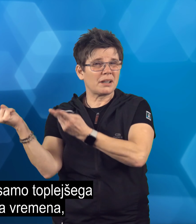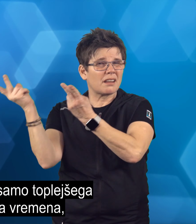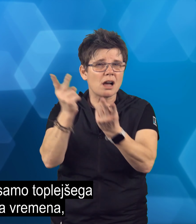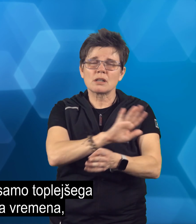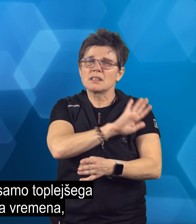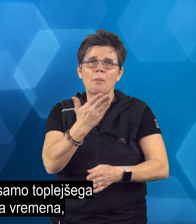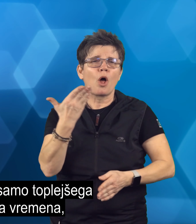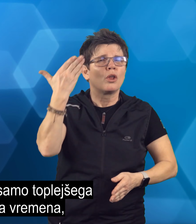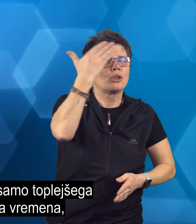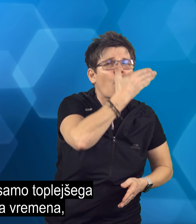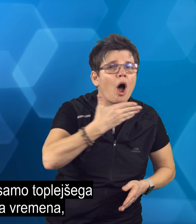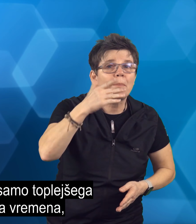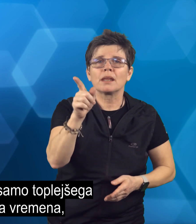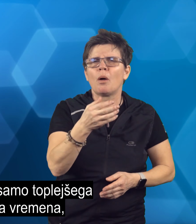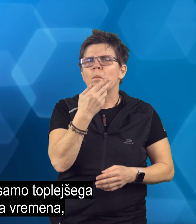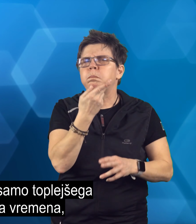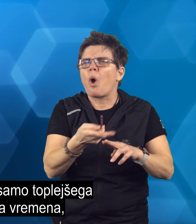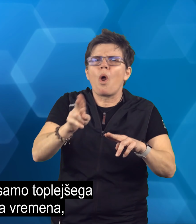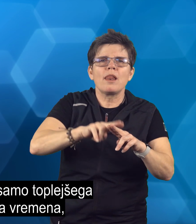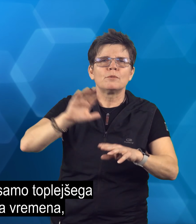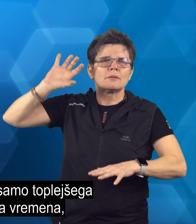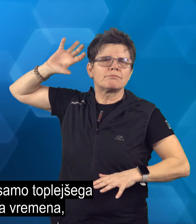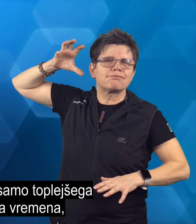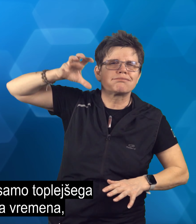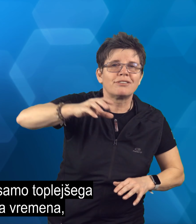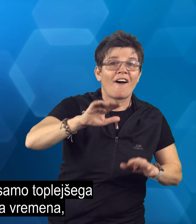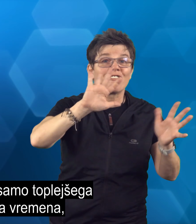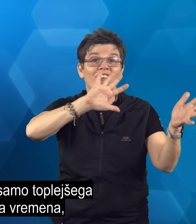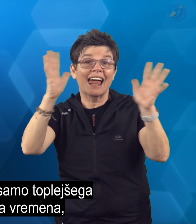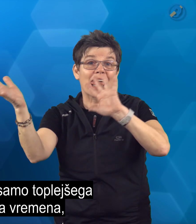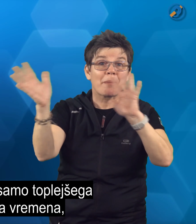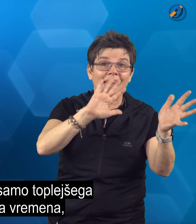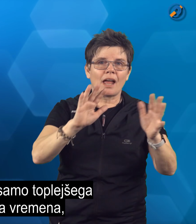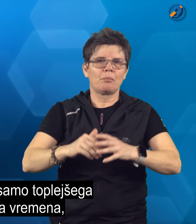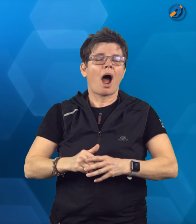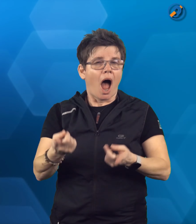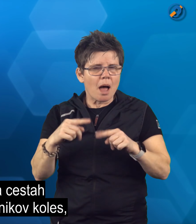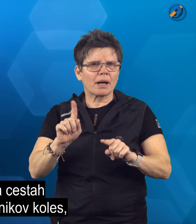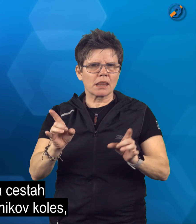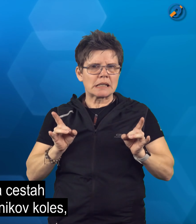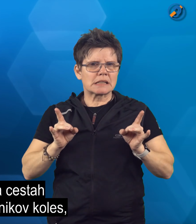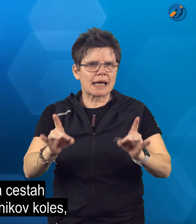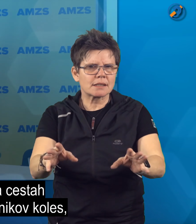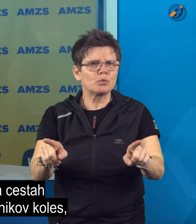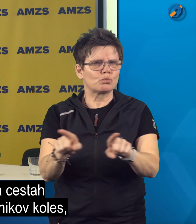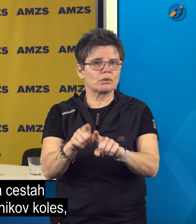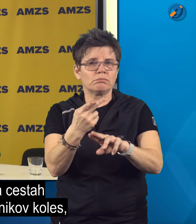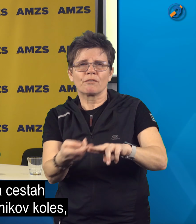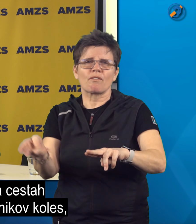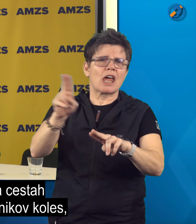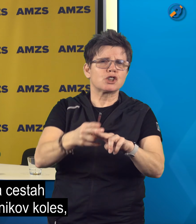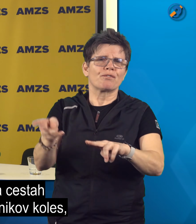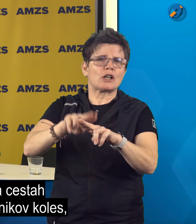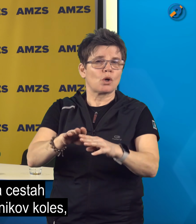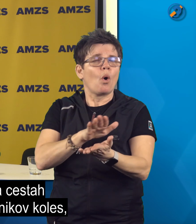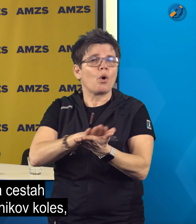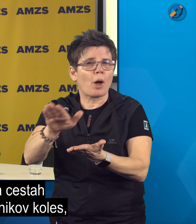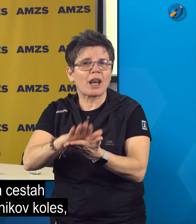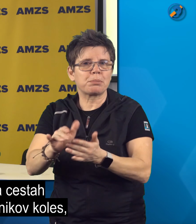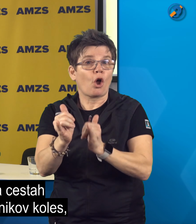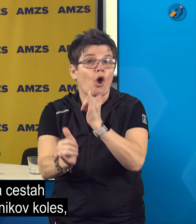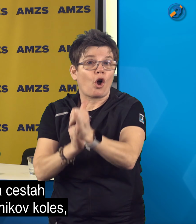Pomlad ne prinaša samo toplejšega in bolj sončnega vremena, ampak je na cestah tudi več uporabnikov koles, motorjev in